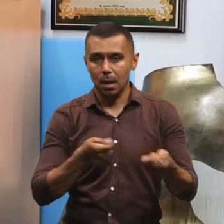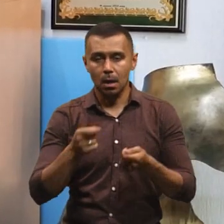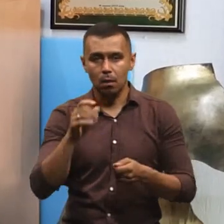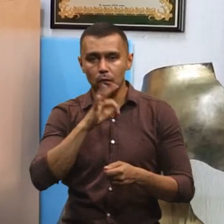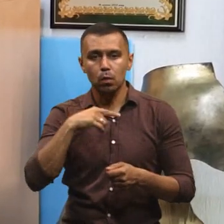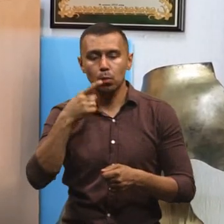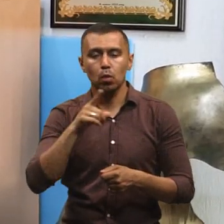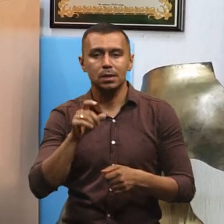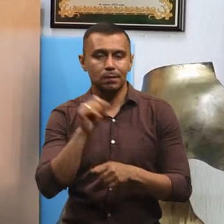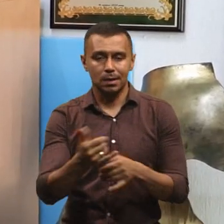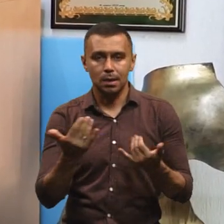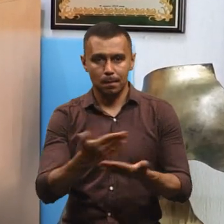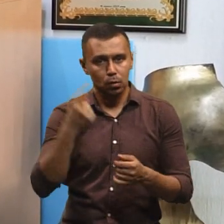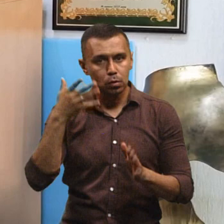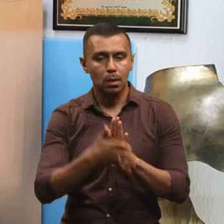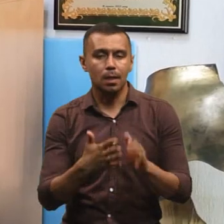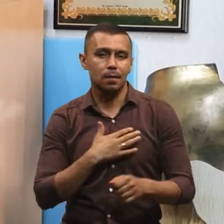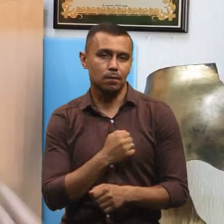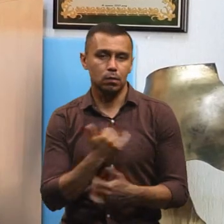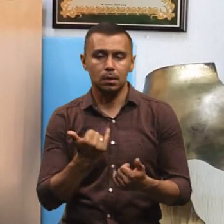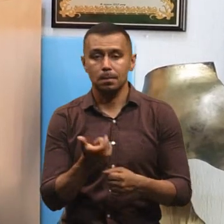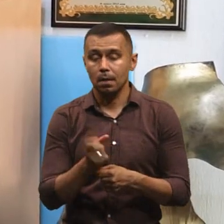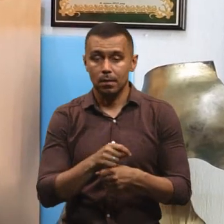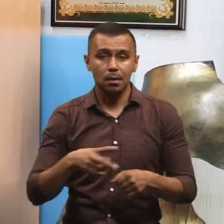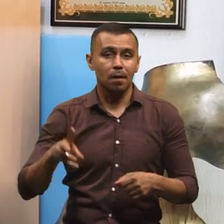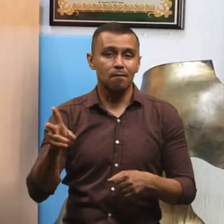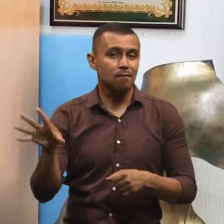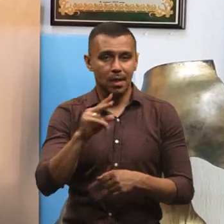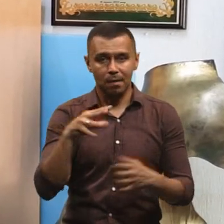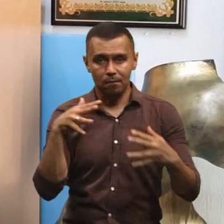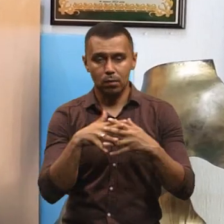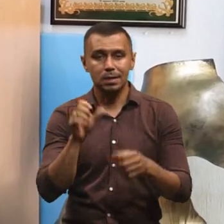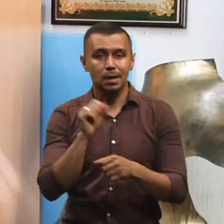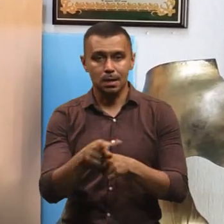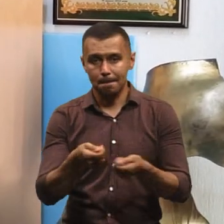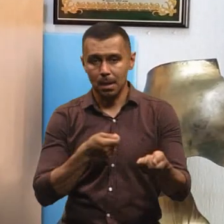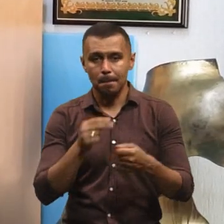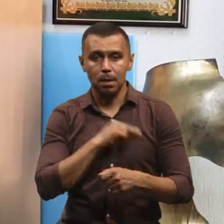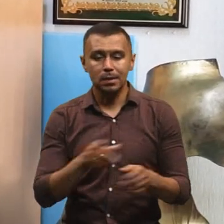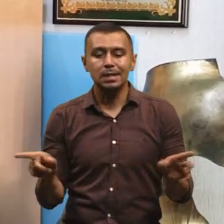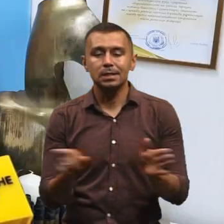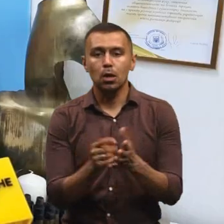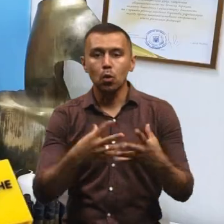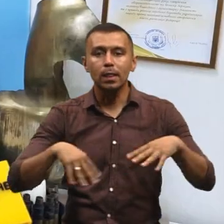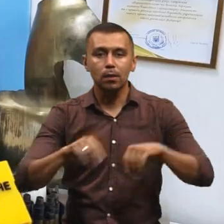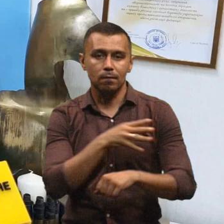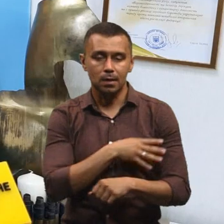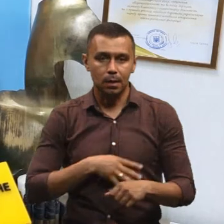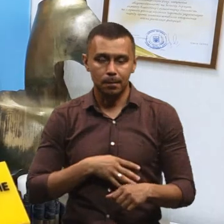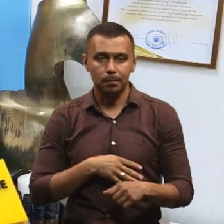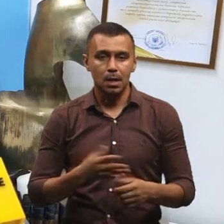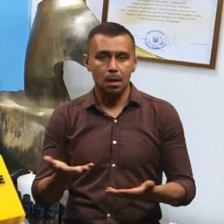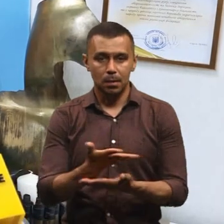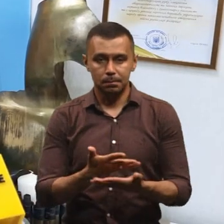завдання зараз ми розуміємо що наші військові зараз переважно всі на фронті то задача якась-менеджер працювати з родиною ветерана мені ж це такого